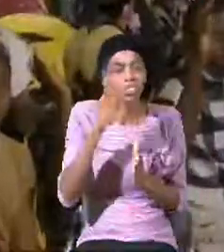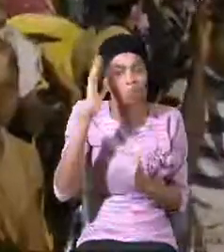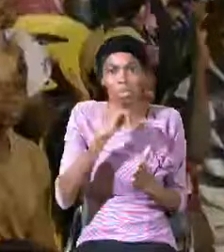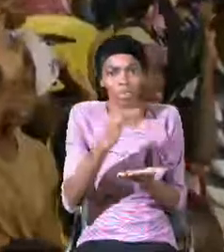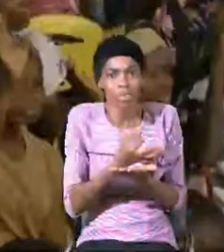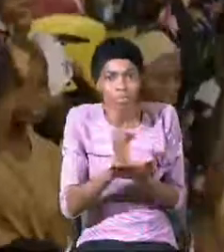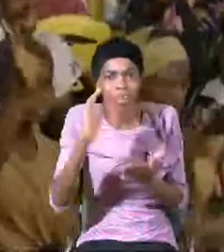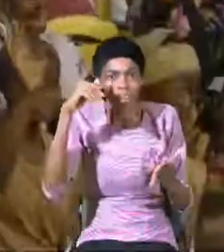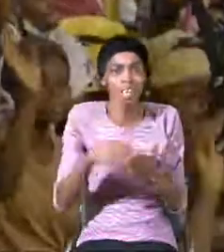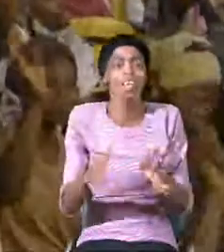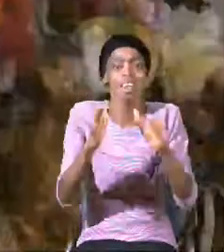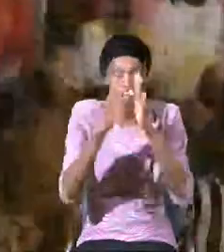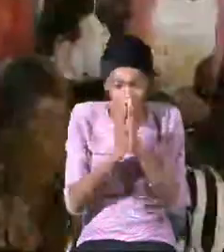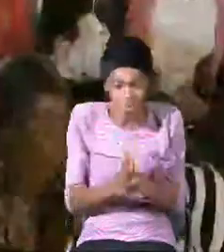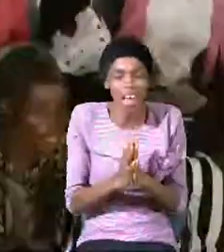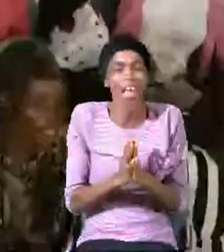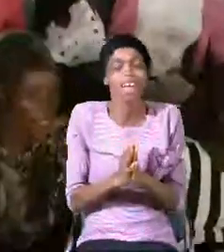Tu ne choueras plus.